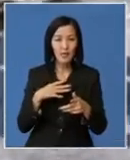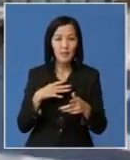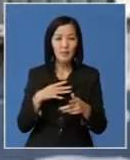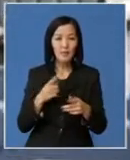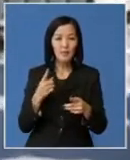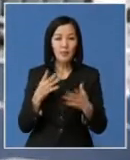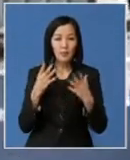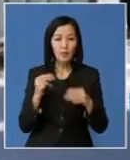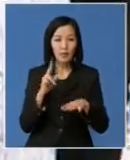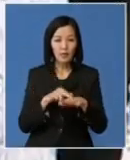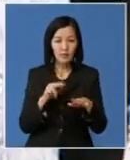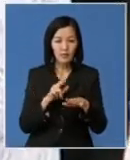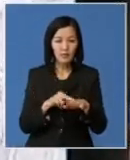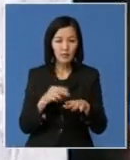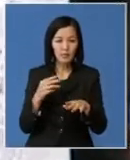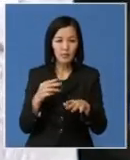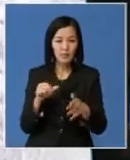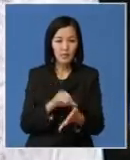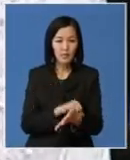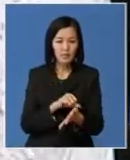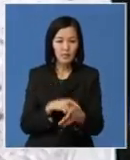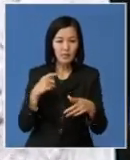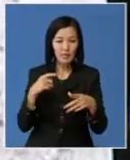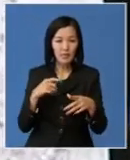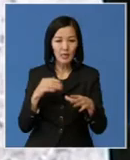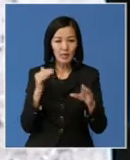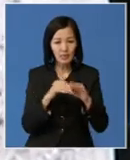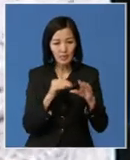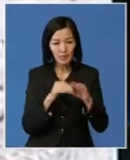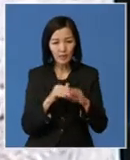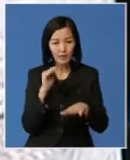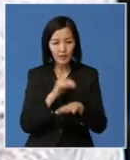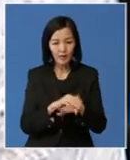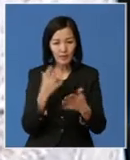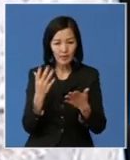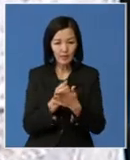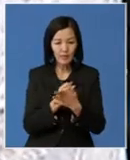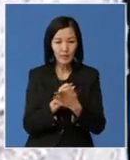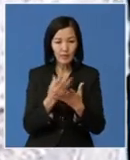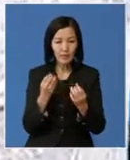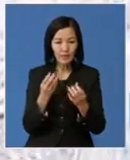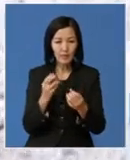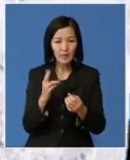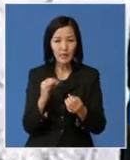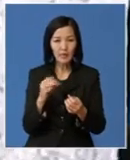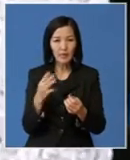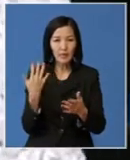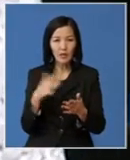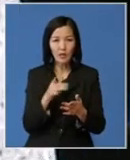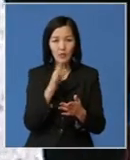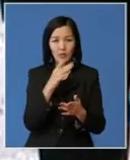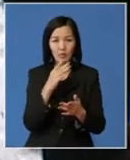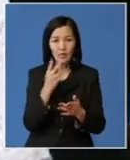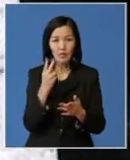бір күнде тәртіп сақшылары есірткі заттарын заңсыз сақтаудың бірнеше дерегін анықтаған. Тағы Қаратал ауданының 50 жастағы